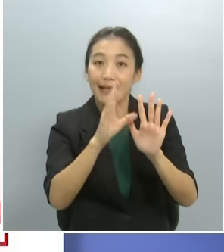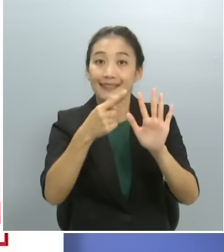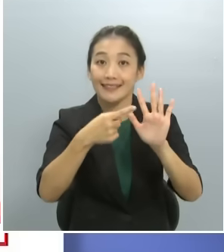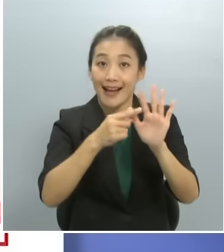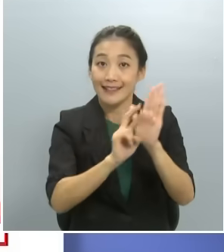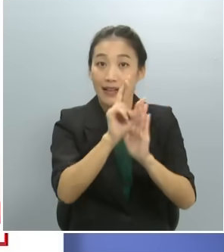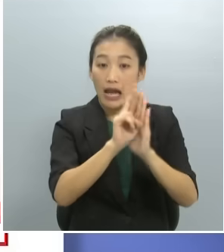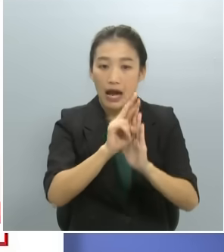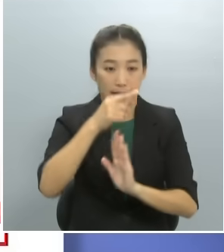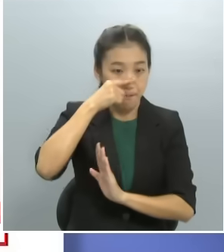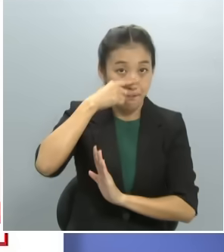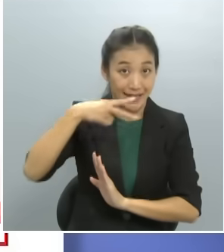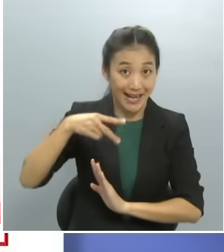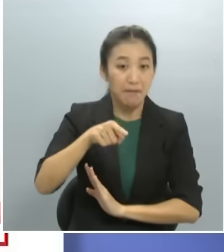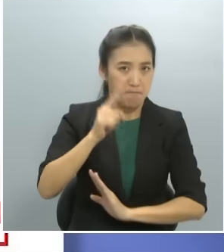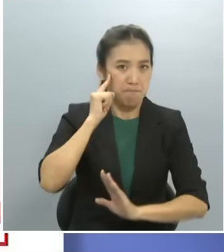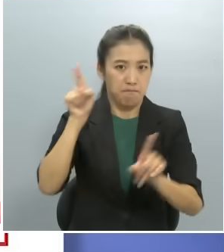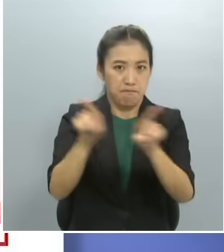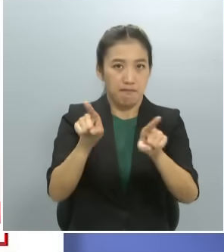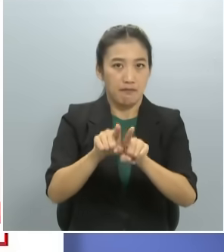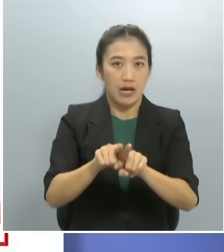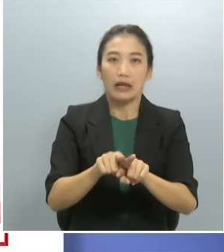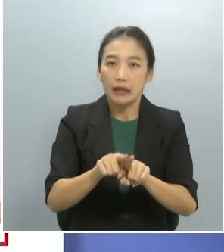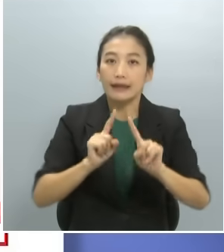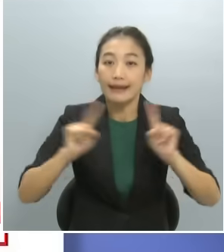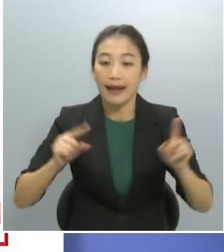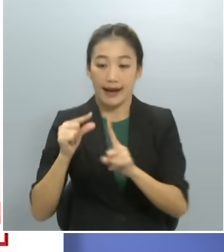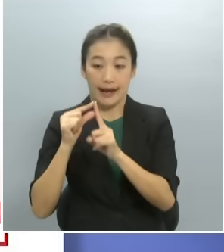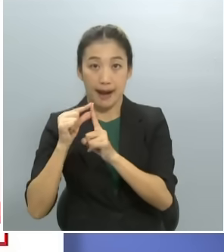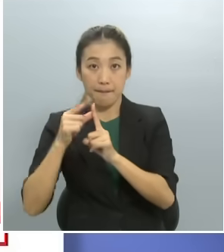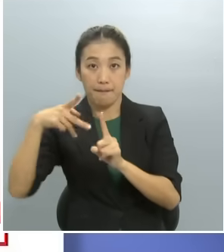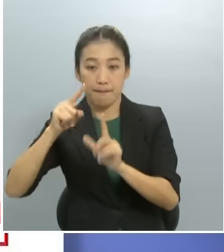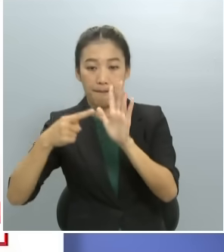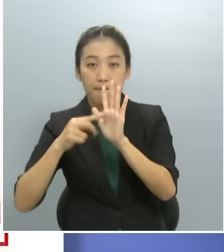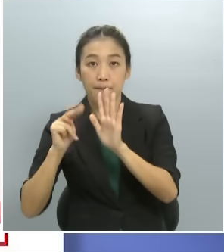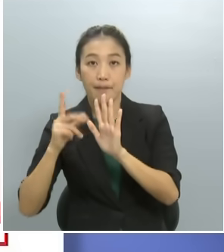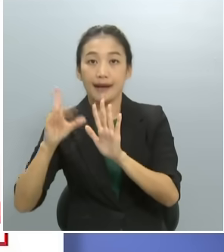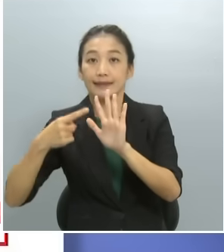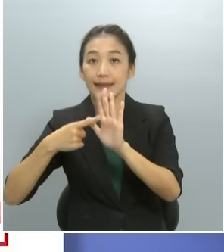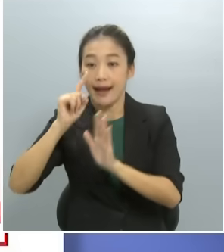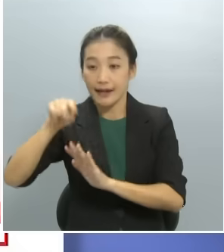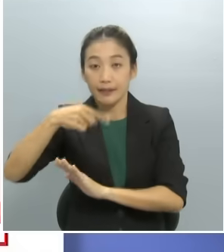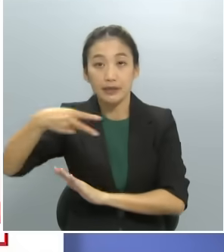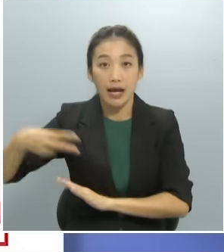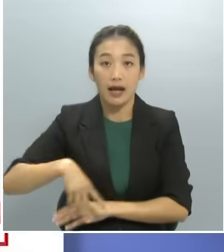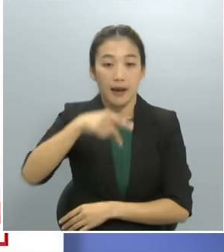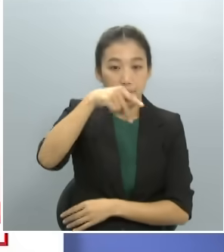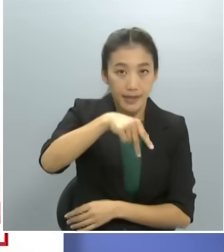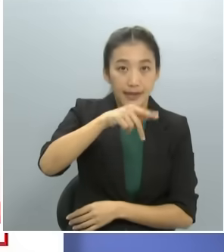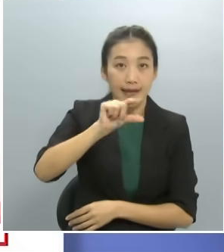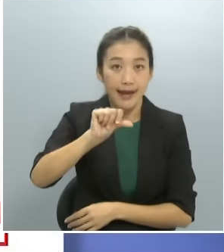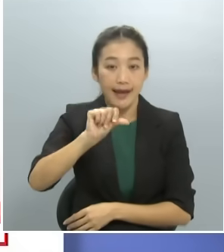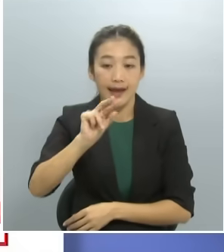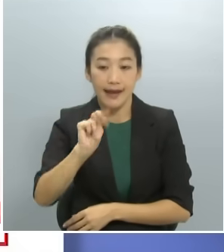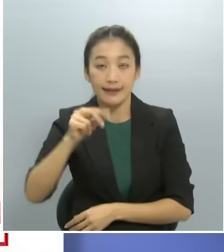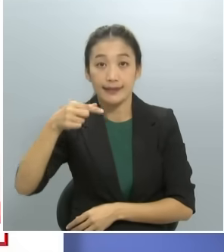ที่เขาจดไปจดสิทธิบัตรจดลิขสิทธิ์เขาจะเขียน p a n g c h aแต่